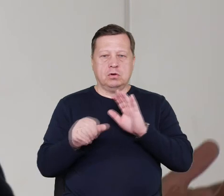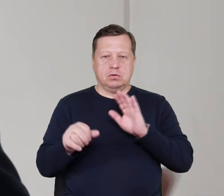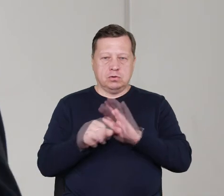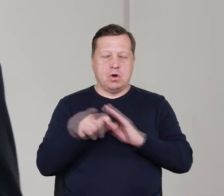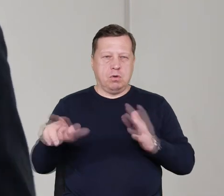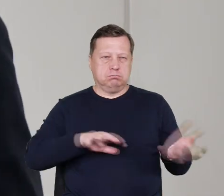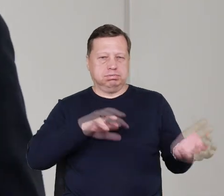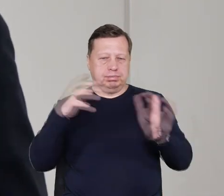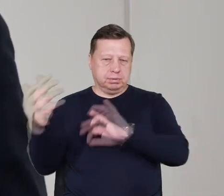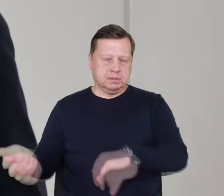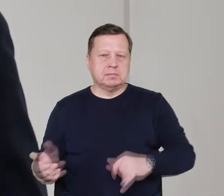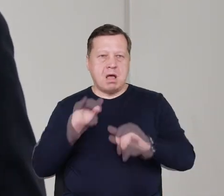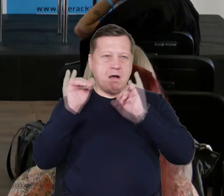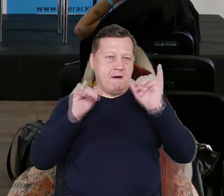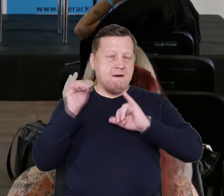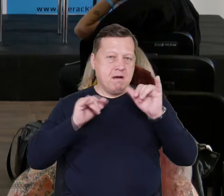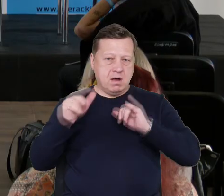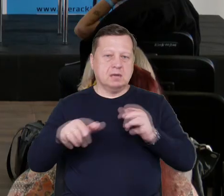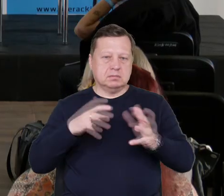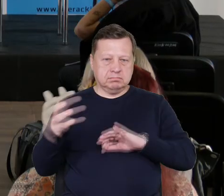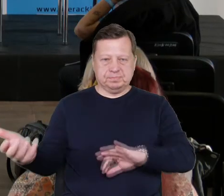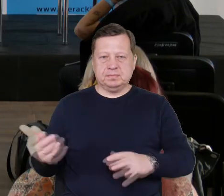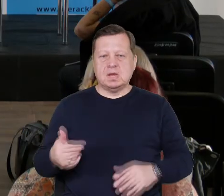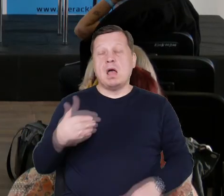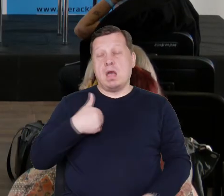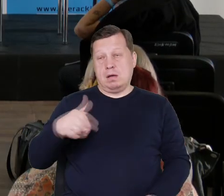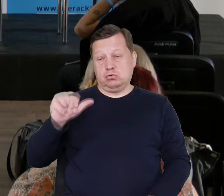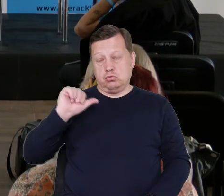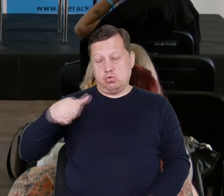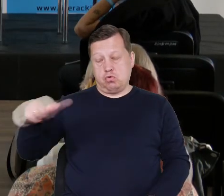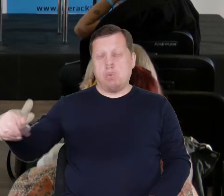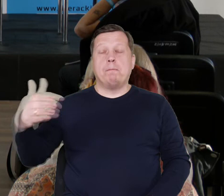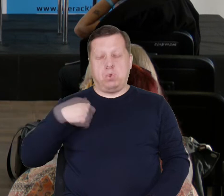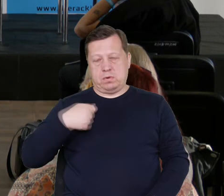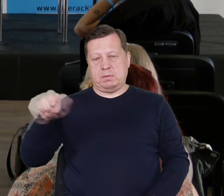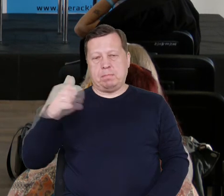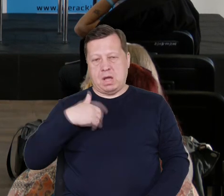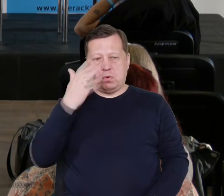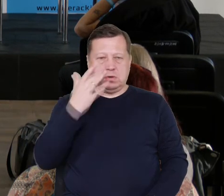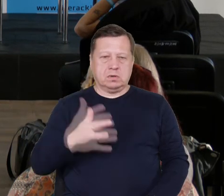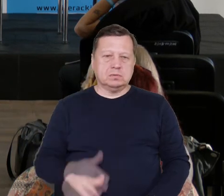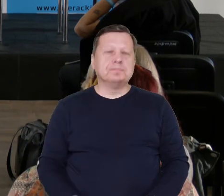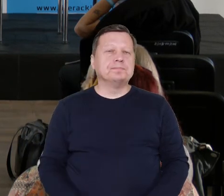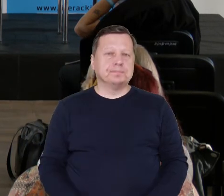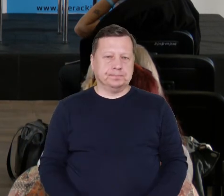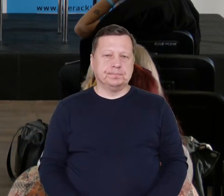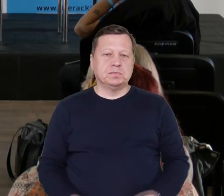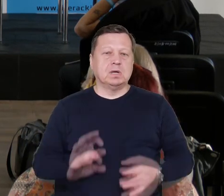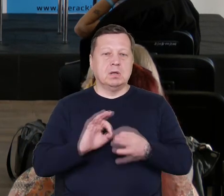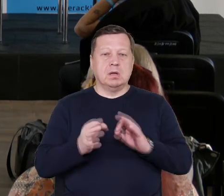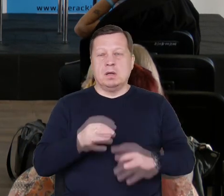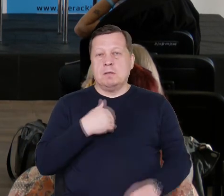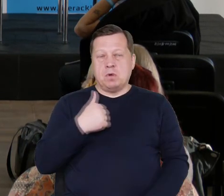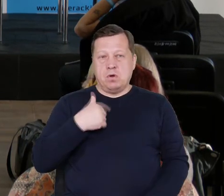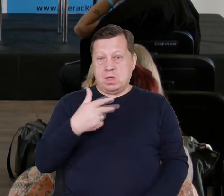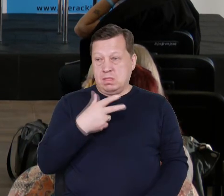oczywiście stosownych okrzyków No bo ja tam też z tego pojeździłem I naprawdę myślę że Polska gdyby nie no